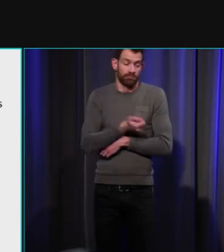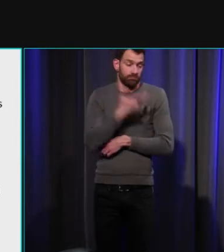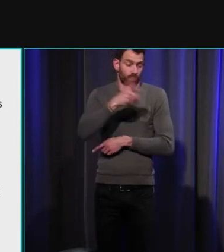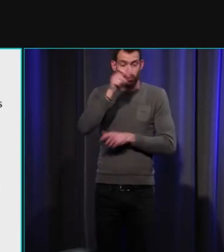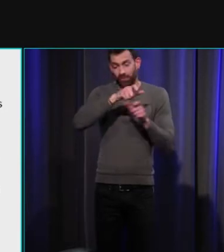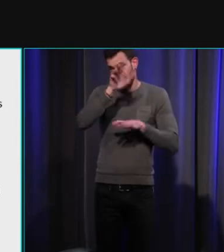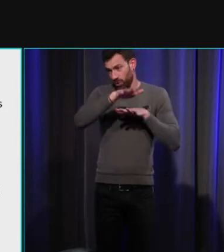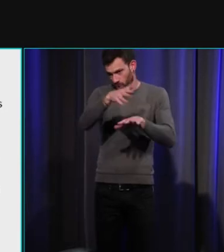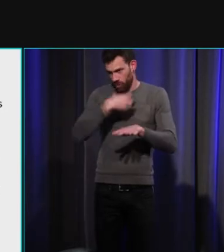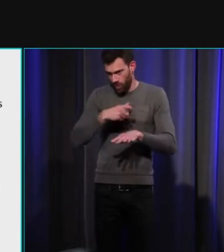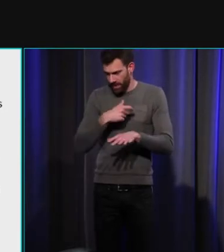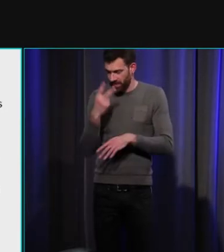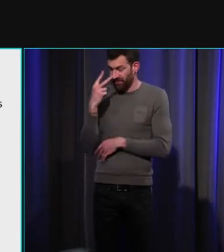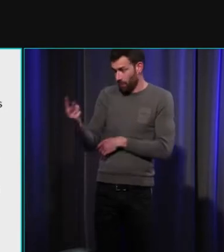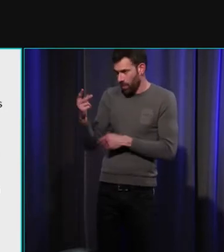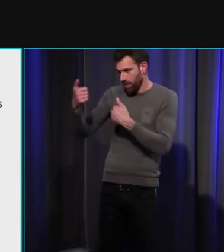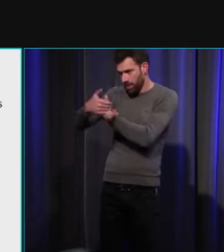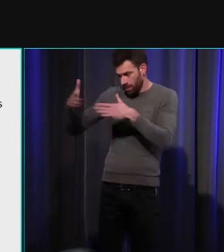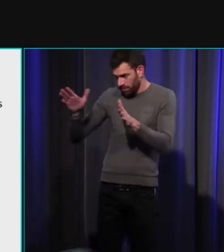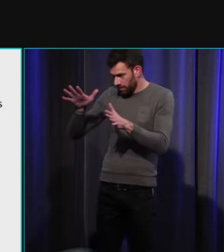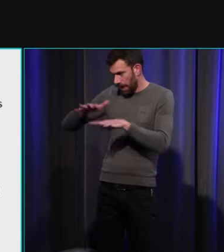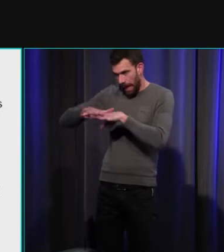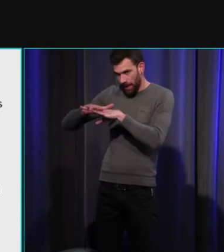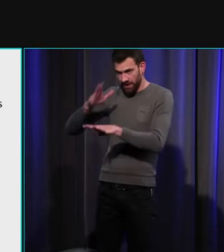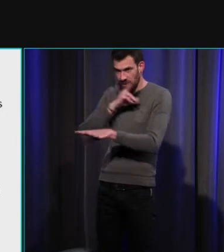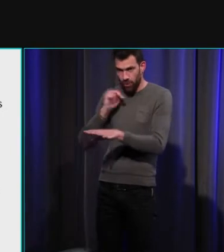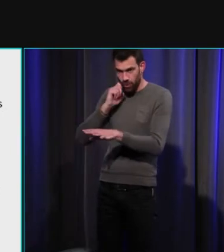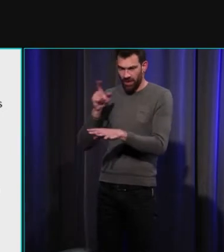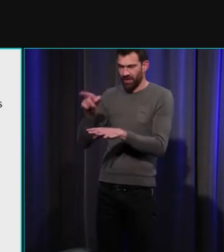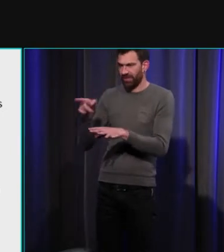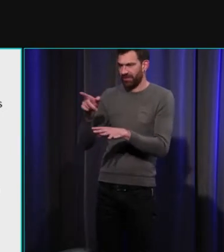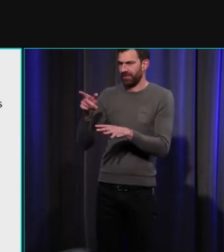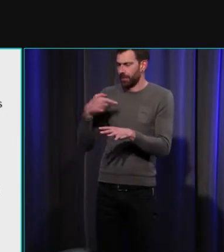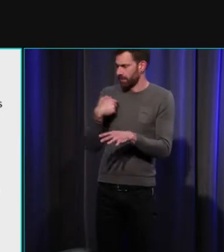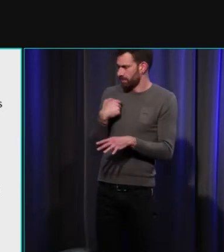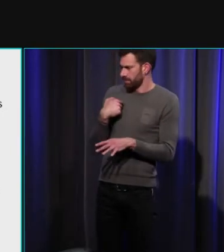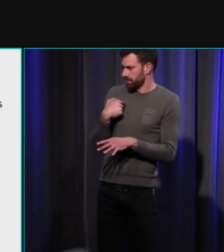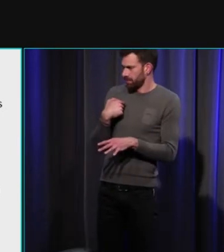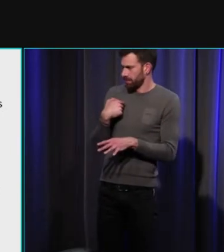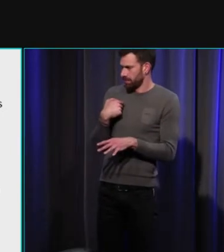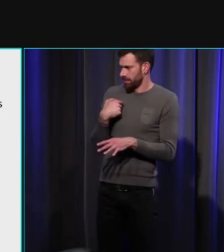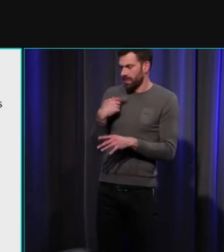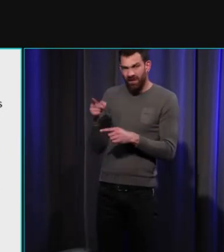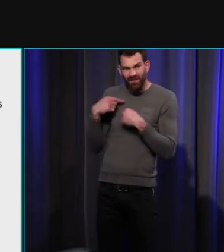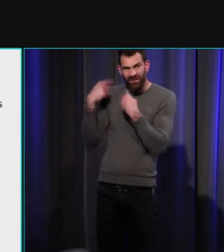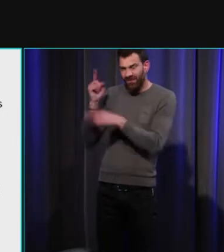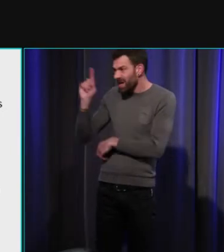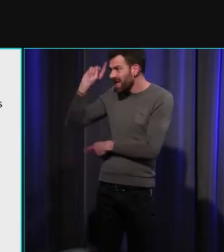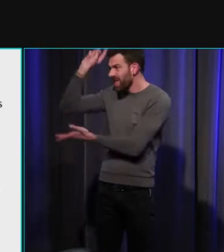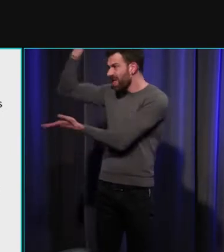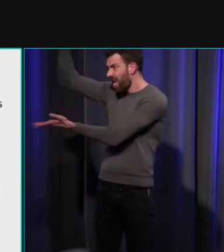les ghettos des quartiers juifs dans les grandes villes rénale se sont dit mais attendez on part là bas pour